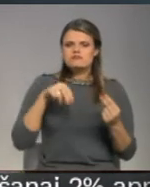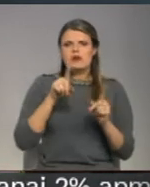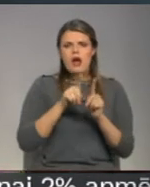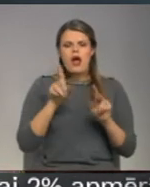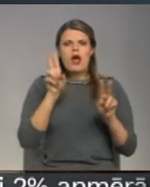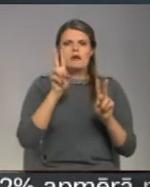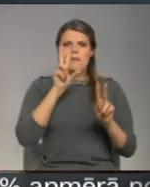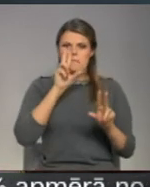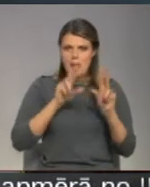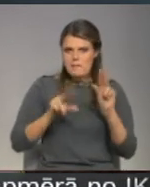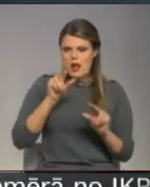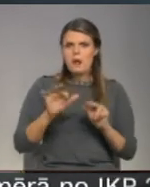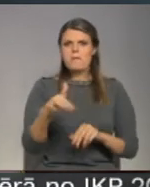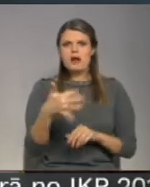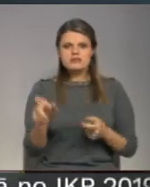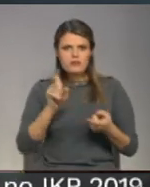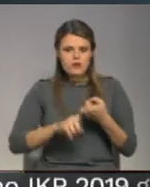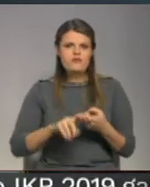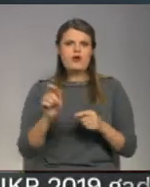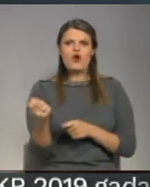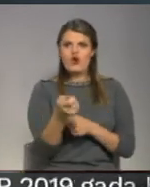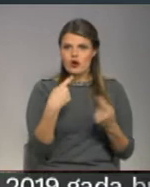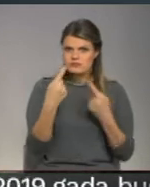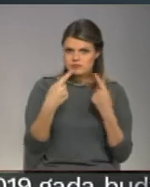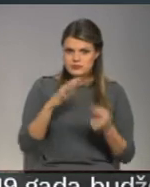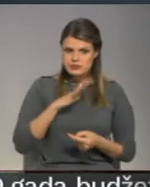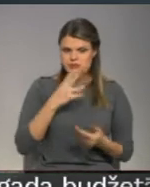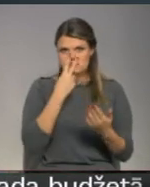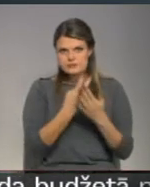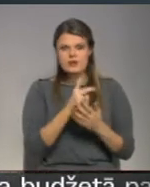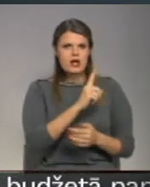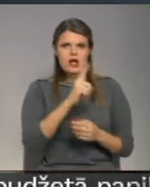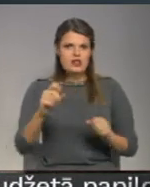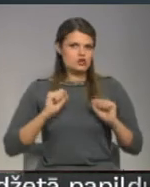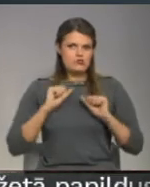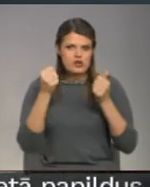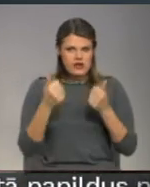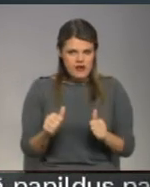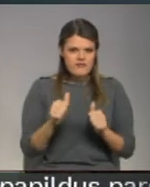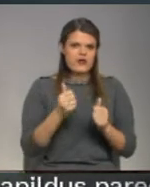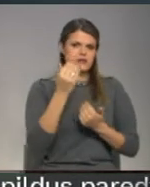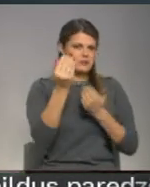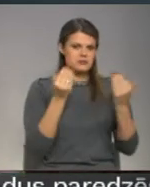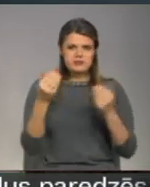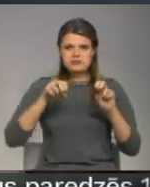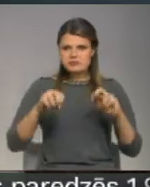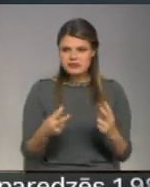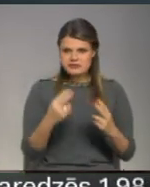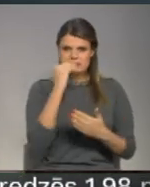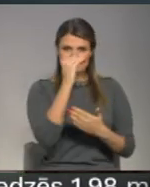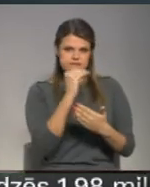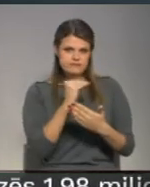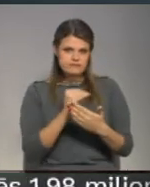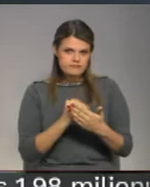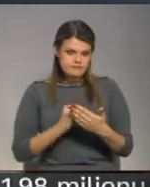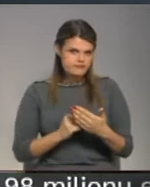ar basketbolu, ar hokejistiem. Esam skatījušies, protams, katrā sporta veidā ir savi tie kritēriji vai savi